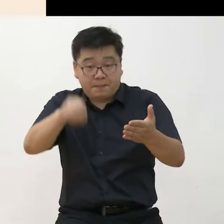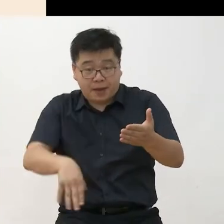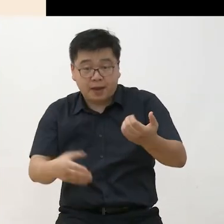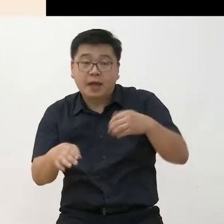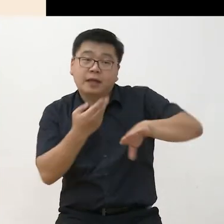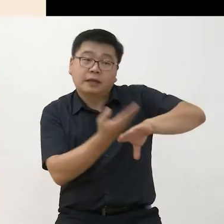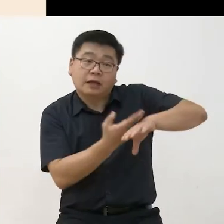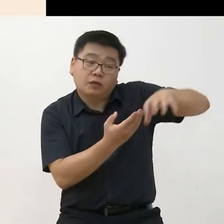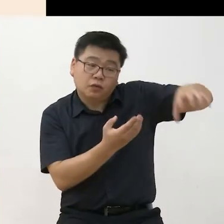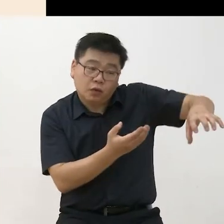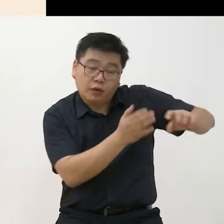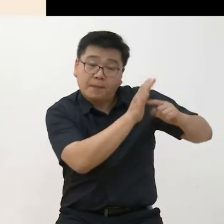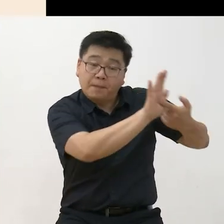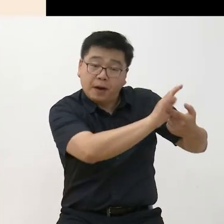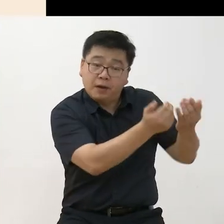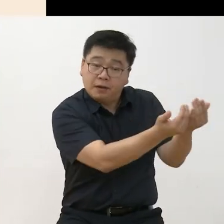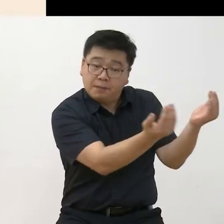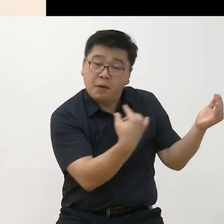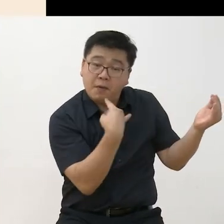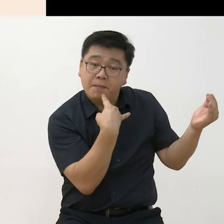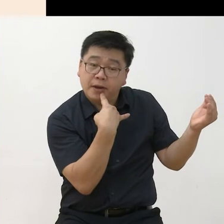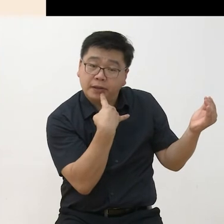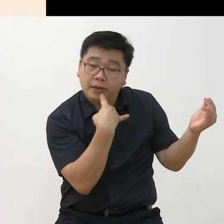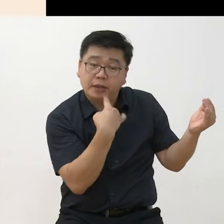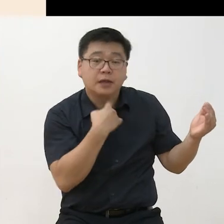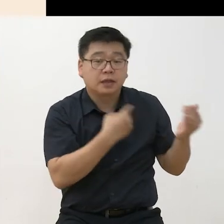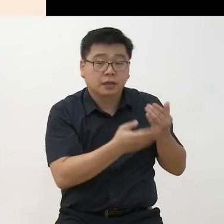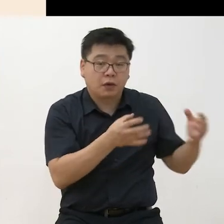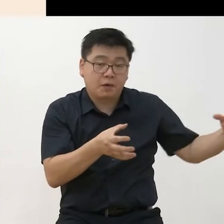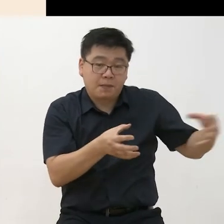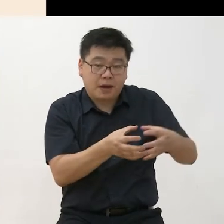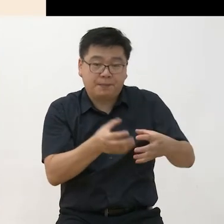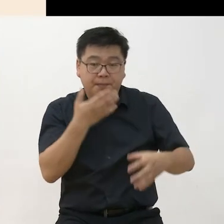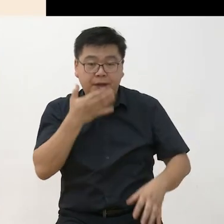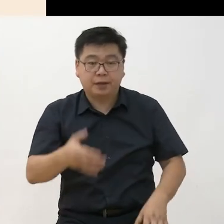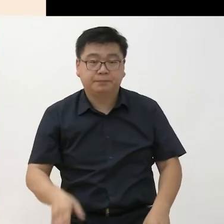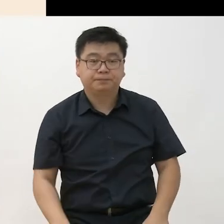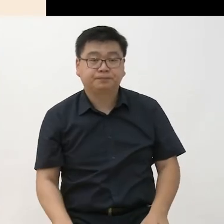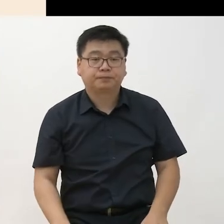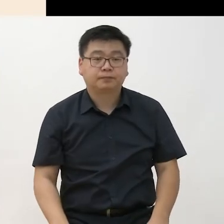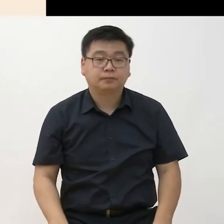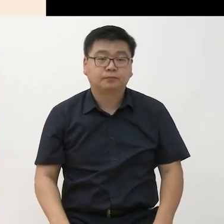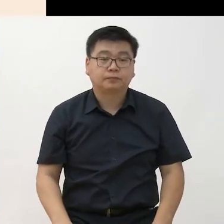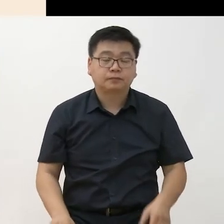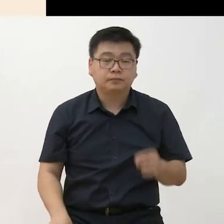장소에서 독립적으로 진행하는 전시만 신청이 가능합니다.